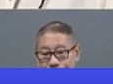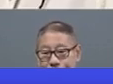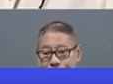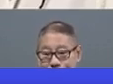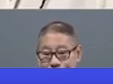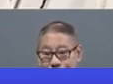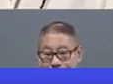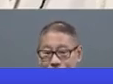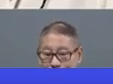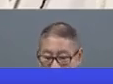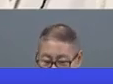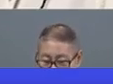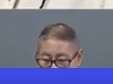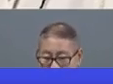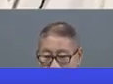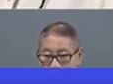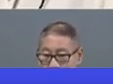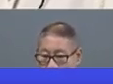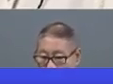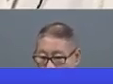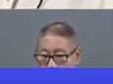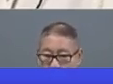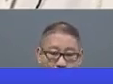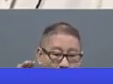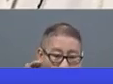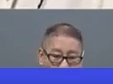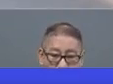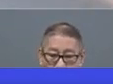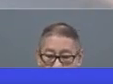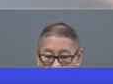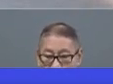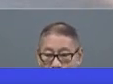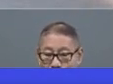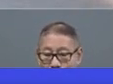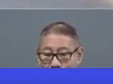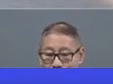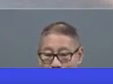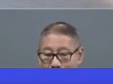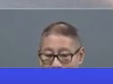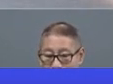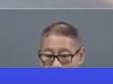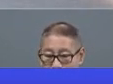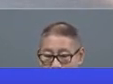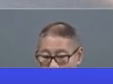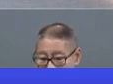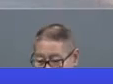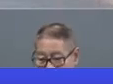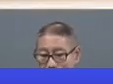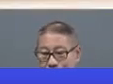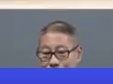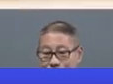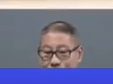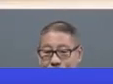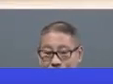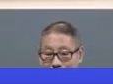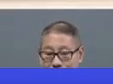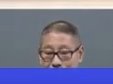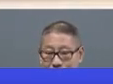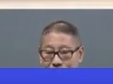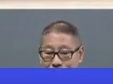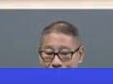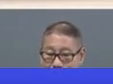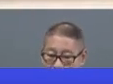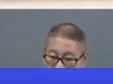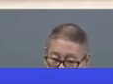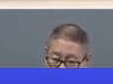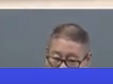จะอัปเดตได้นะคะสำหรับยอดการลงทะเบียนว่ากี่ 10ล้านคนไปแล้วนะคะจาก 51ล้านคนที่